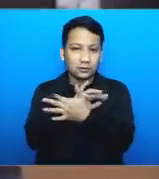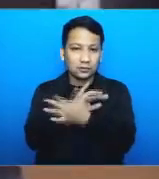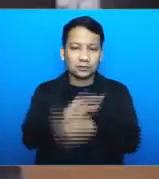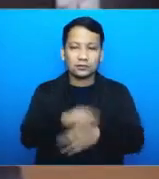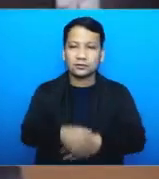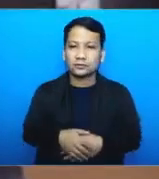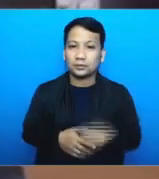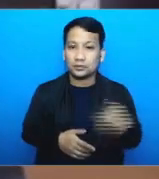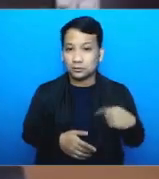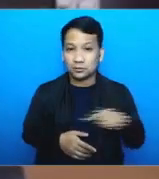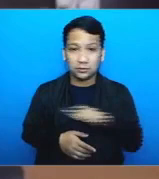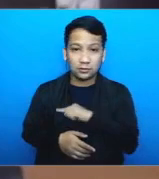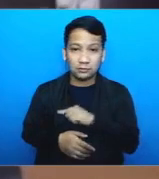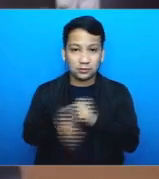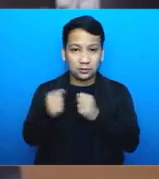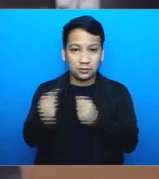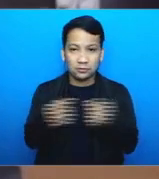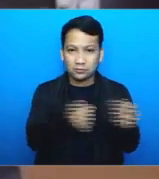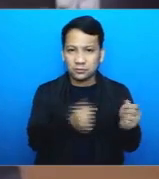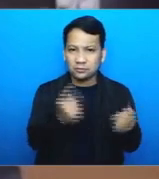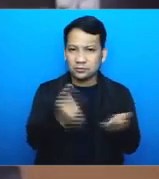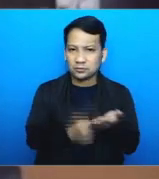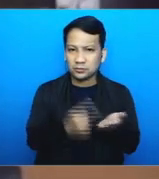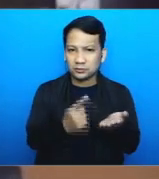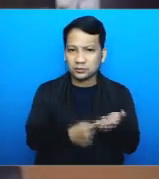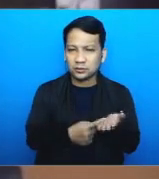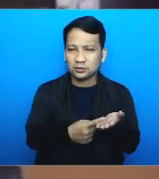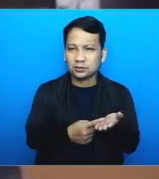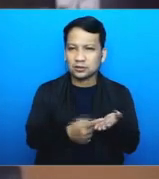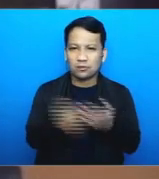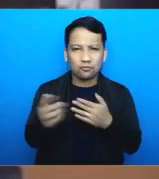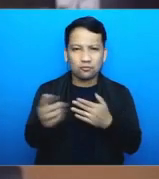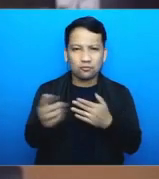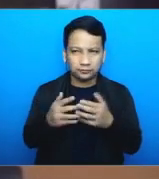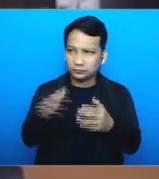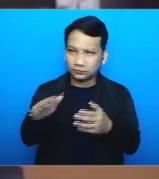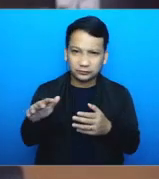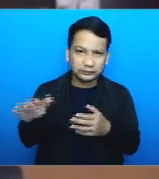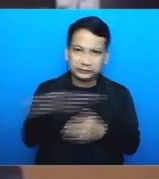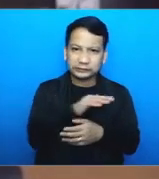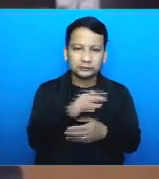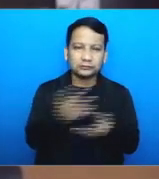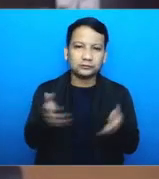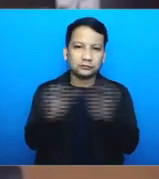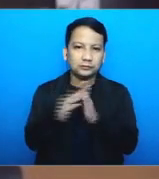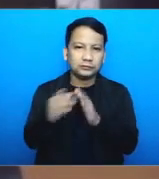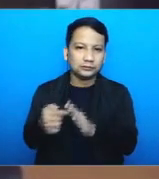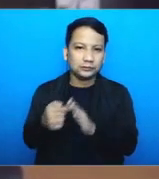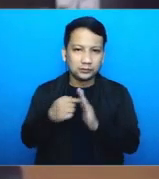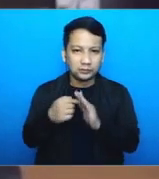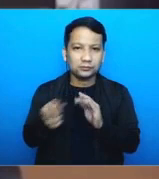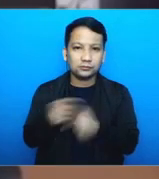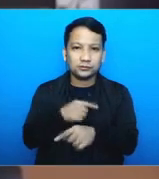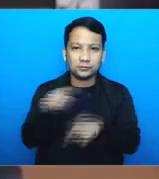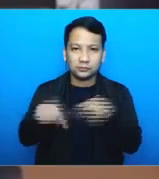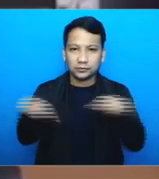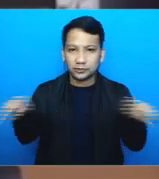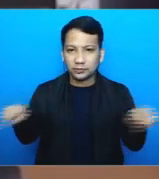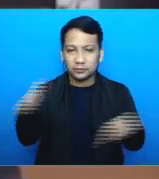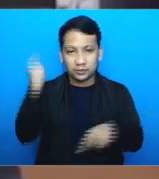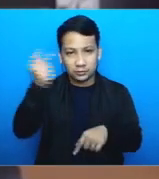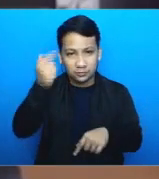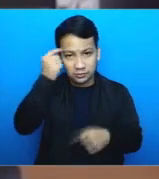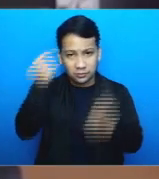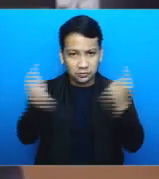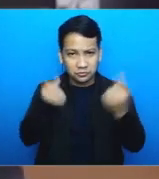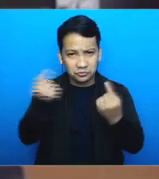these strategies, pag-uusapan po yan. Lahat po yan ay mahihinga natin ng rekomendasyon galing po sa iba't ibang ahensyang concern para